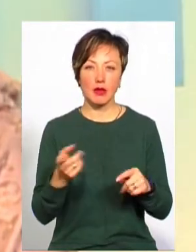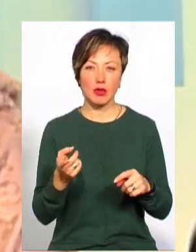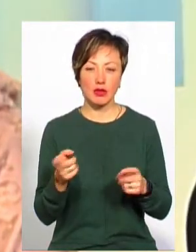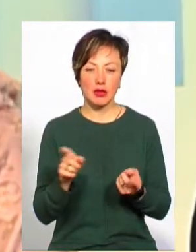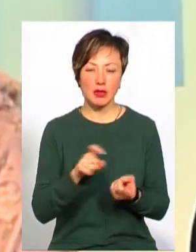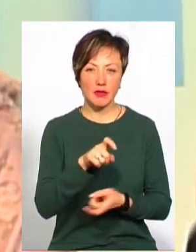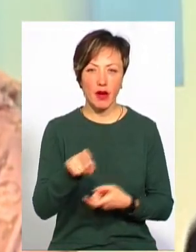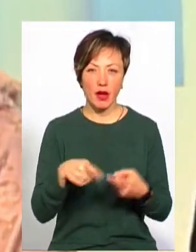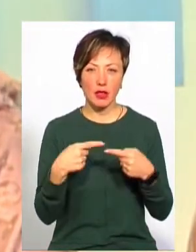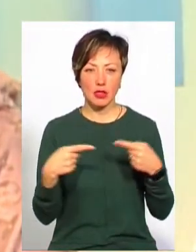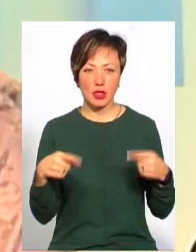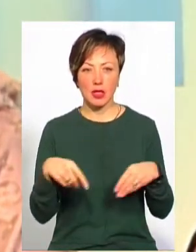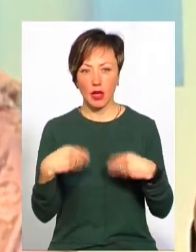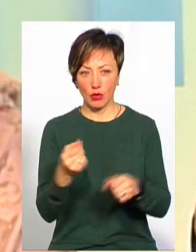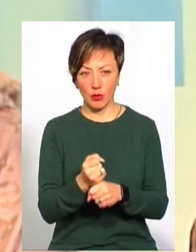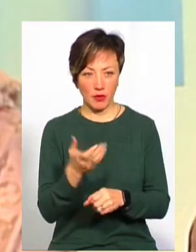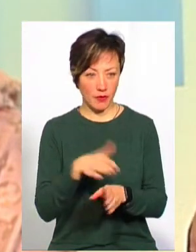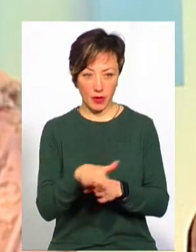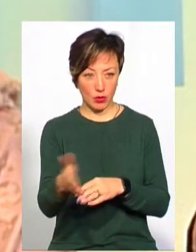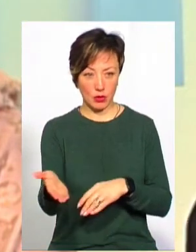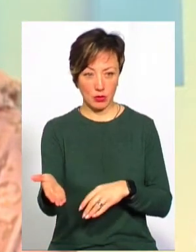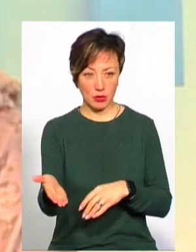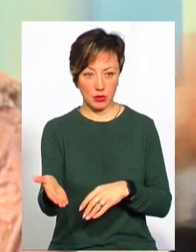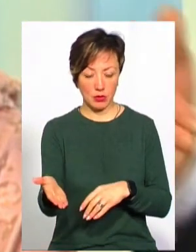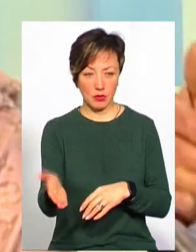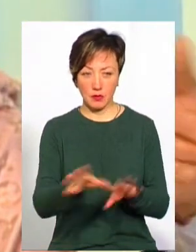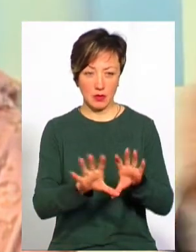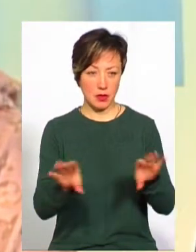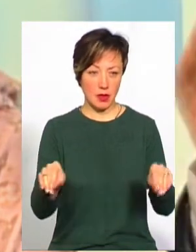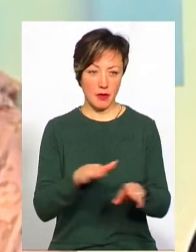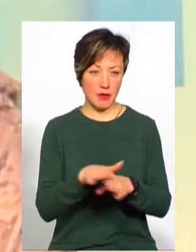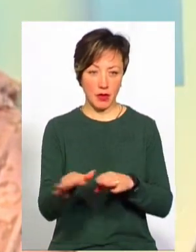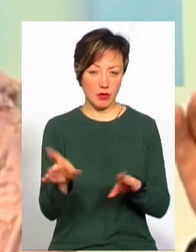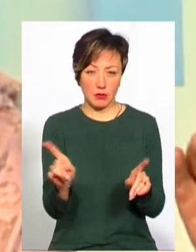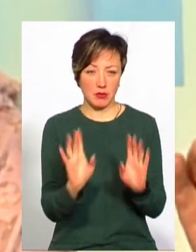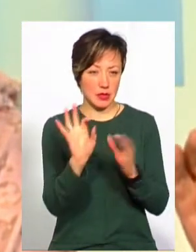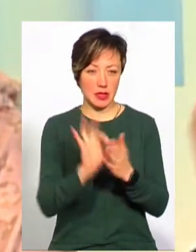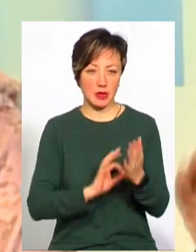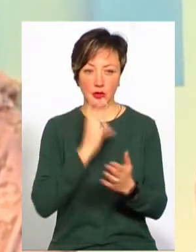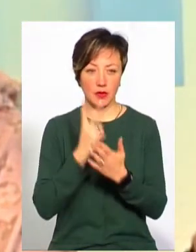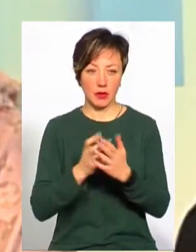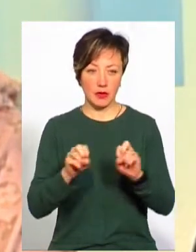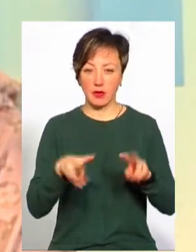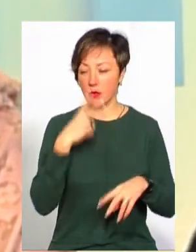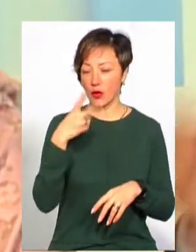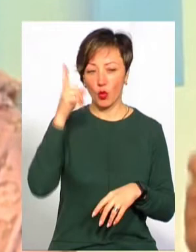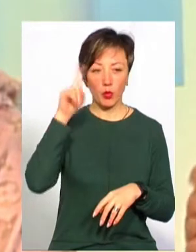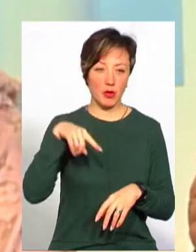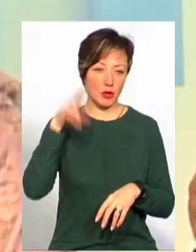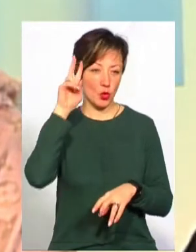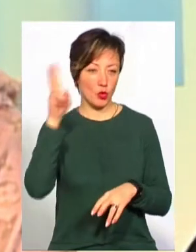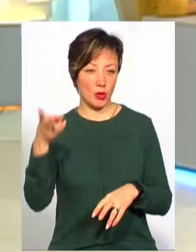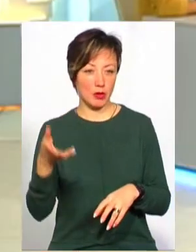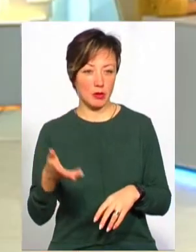інші, беруть, дають роботу, виконай роботу. Угу. Все, виконав, там зразу видно, фахівець бачив, вміє він чи не